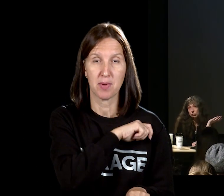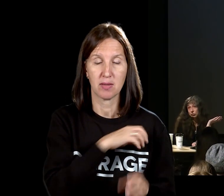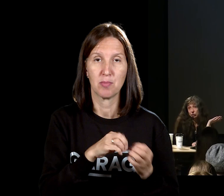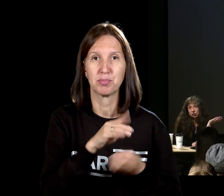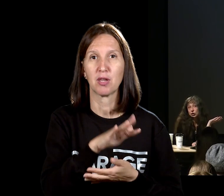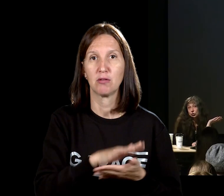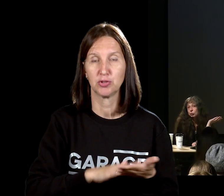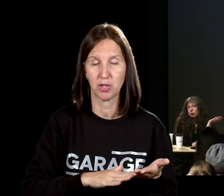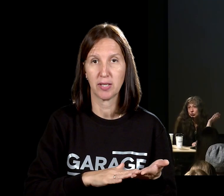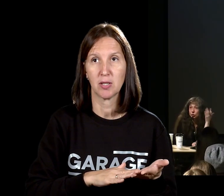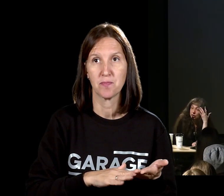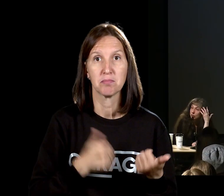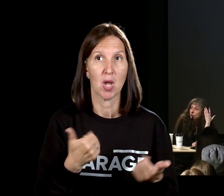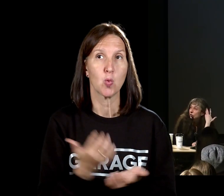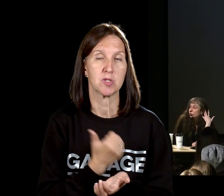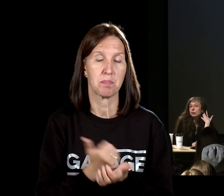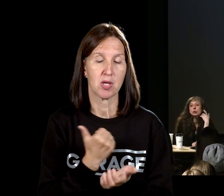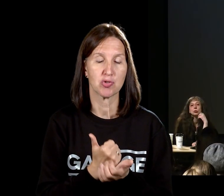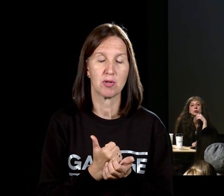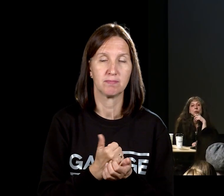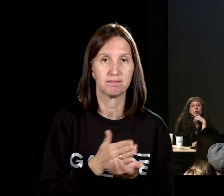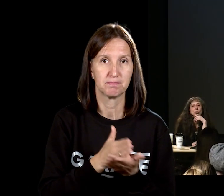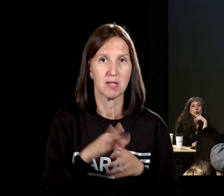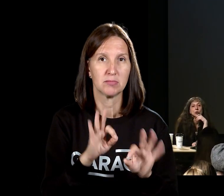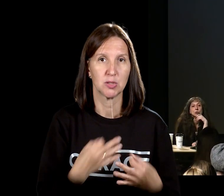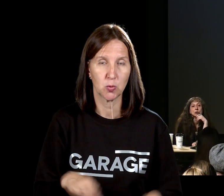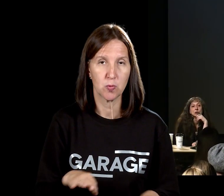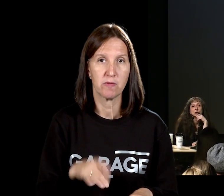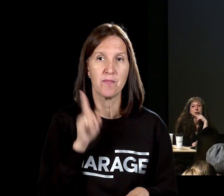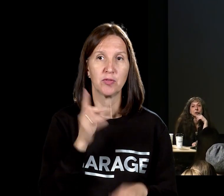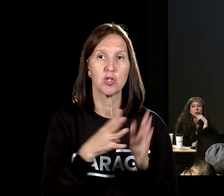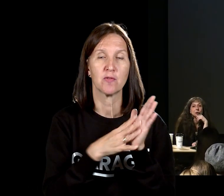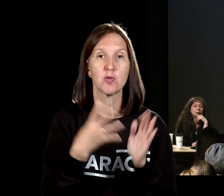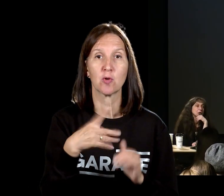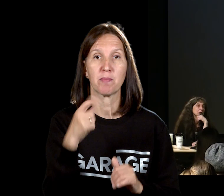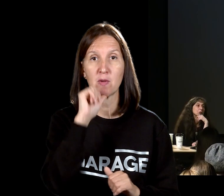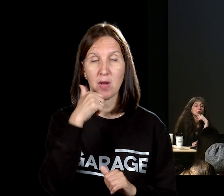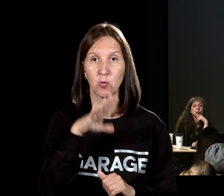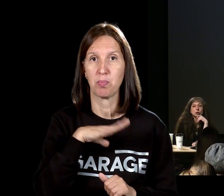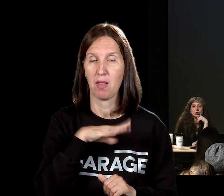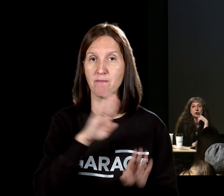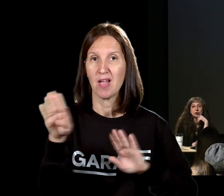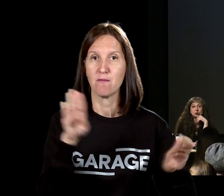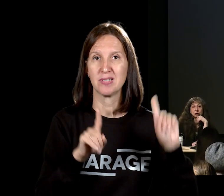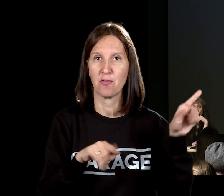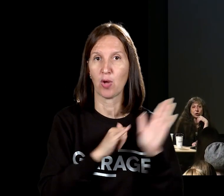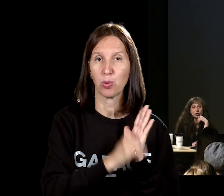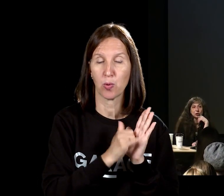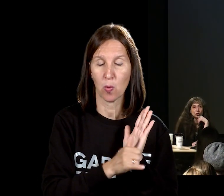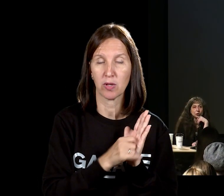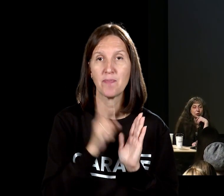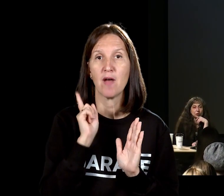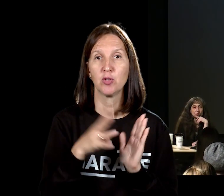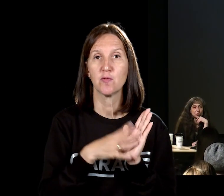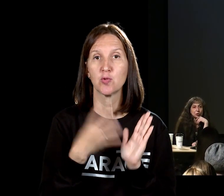продолжает там достаточно успешно все-таки заниматься искусством. В 41-м году проходит его первая выставка в Нью-Йорке, в 47-м году